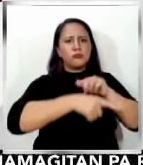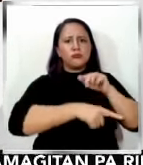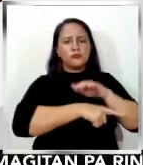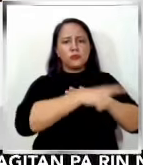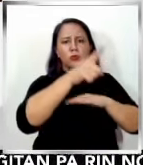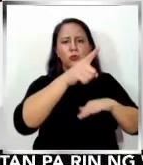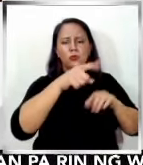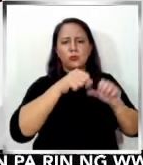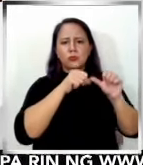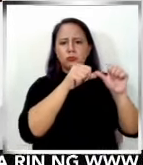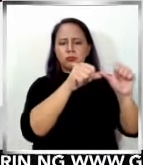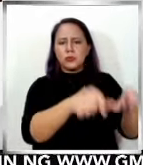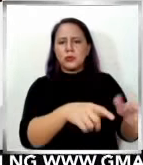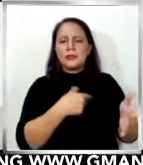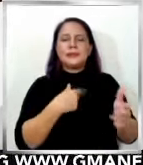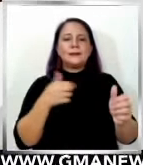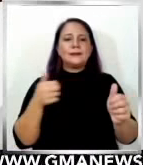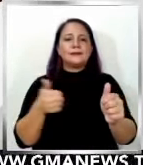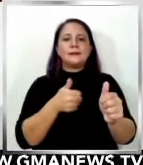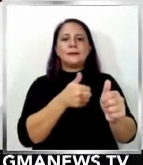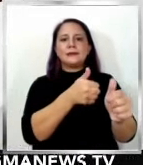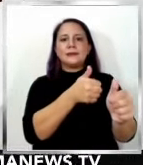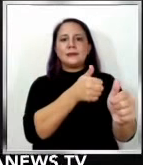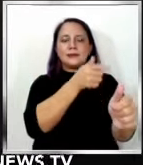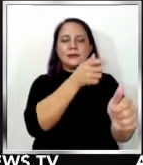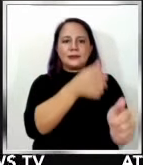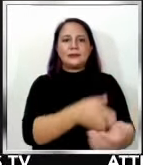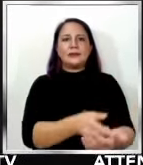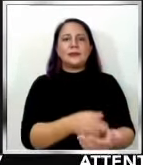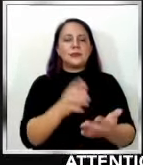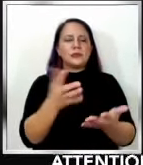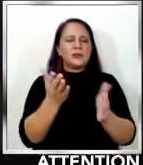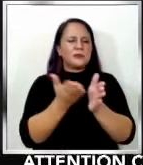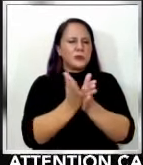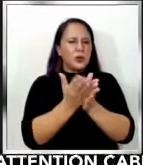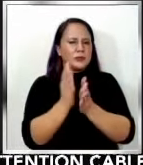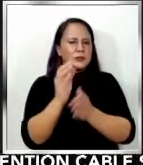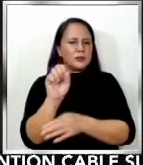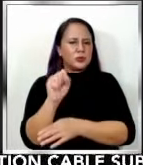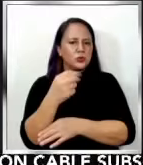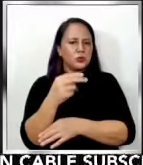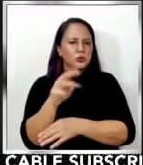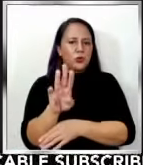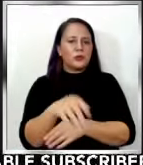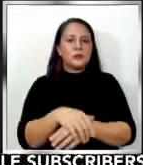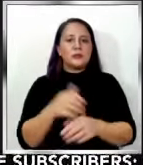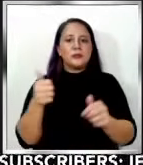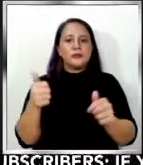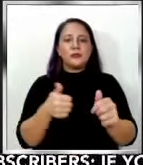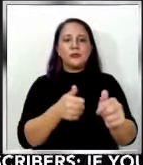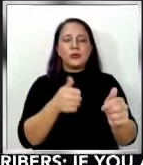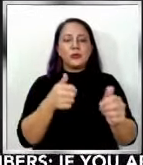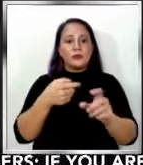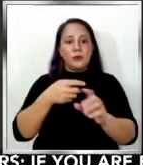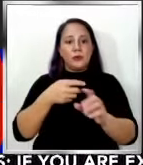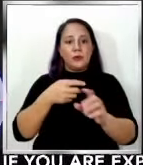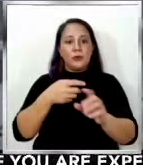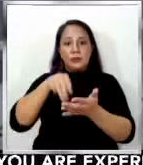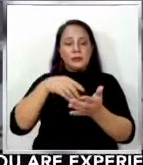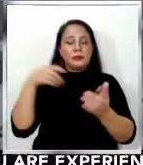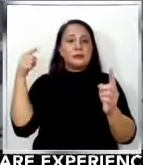hanggang nakarating sa area na ng Pasig dito sa show. Nagsimula ang habulan sa Mandaluyong at umabot sa Pasig